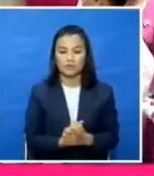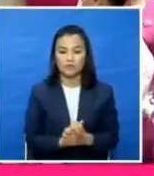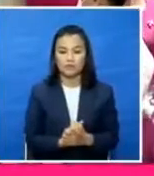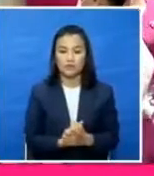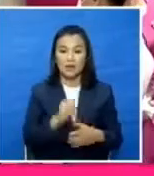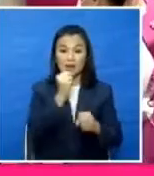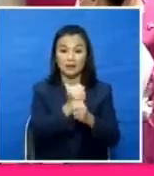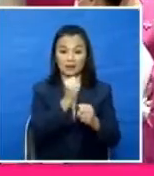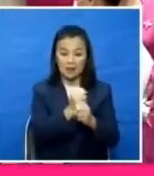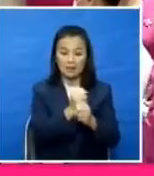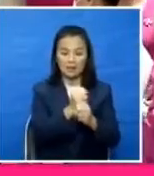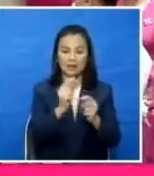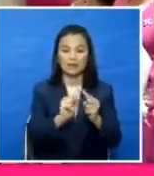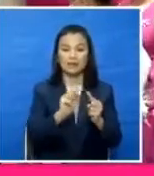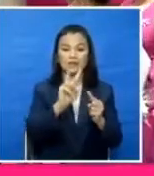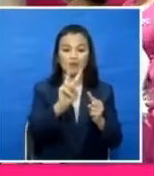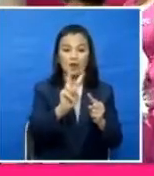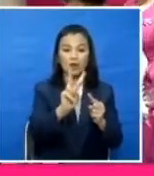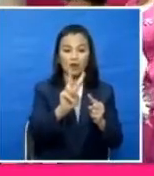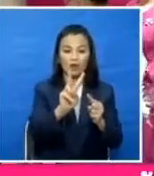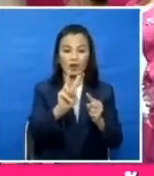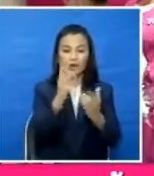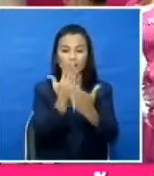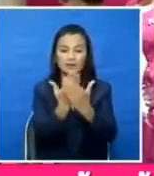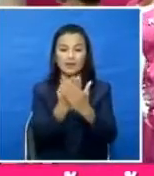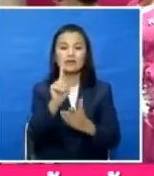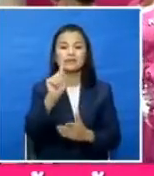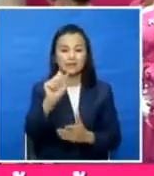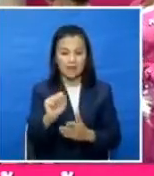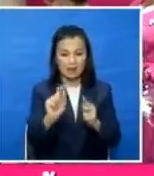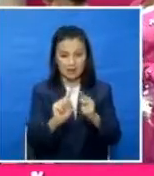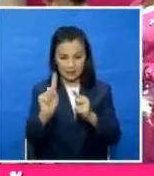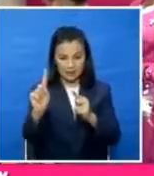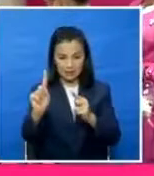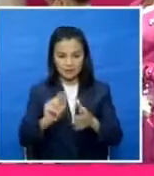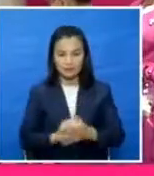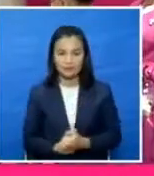รางวัลอันดับที่2ครั้งที่1เป็นเงิน 100,000 บาท